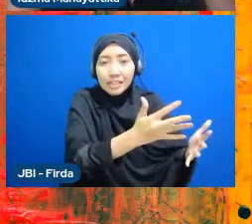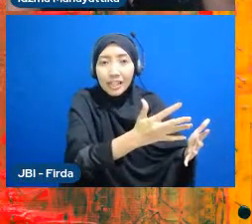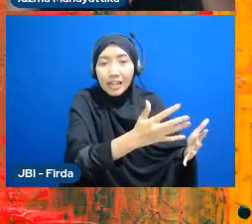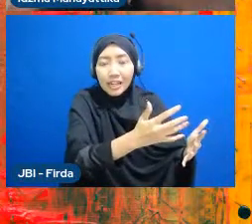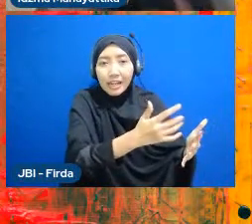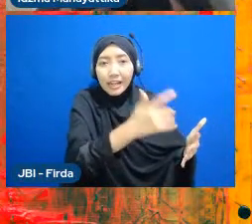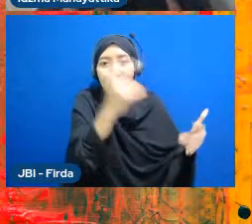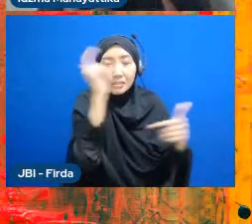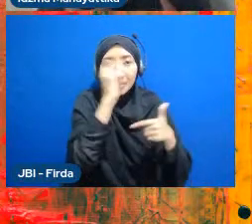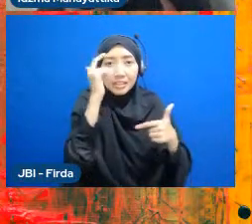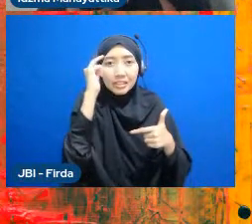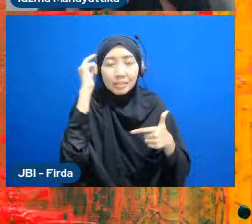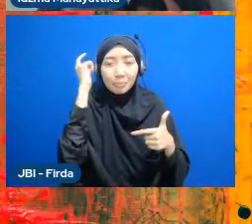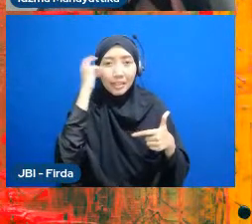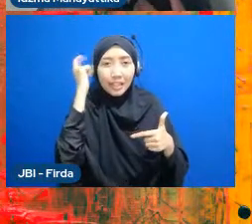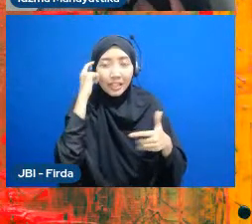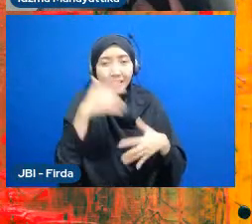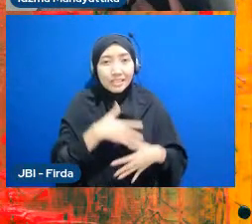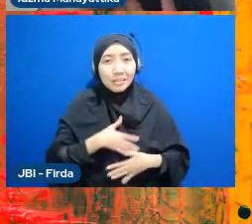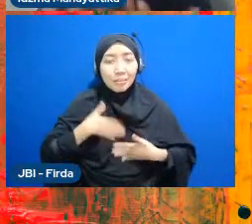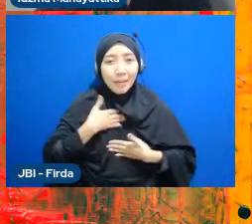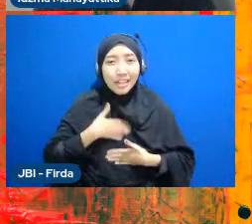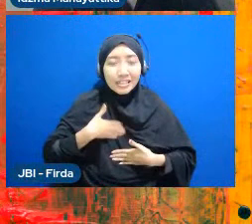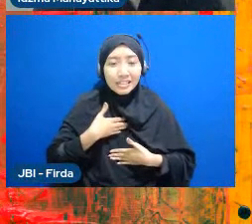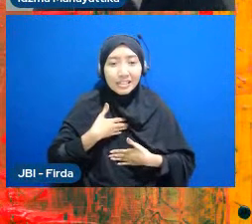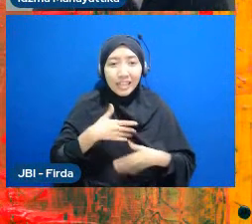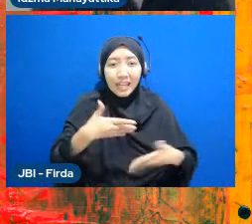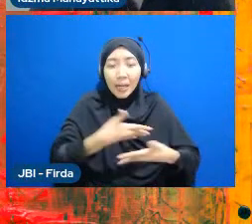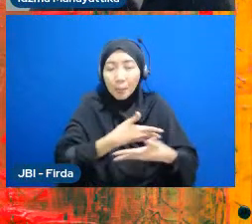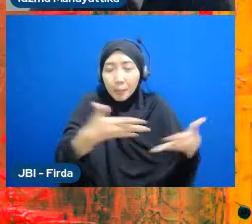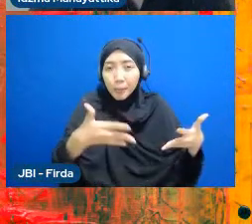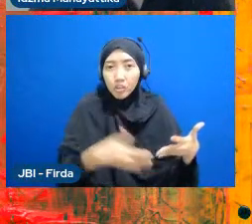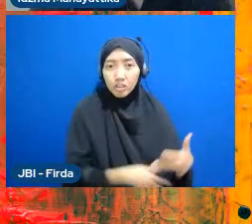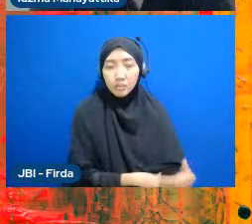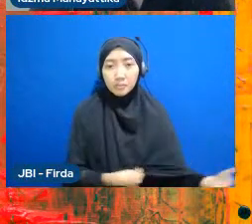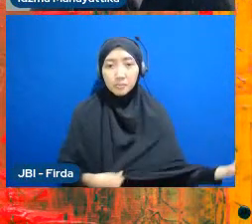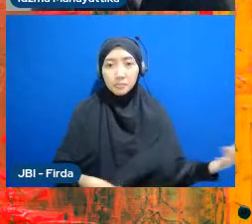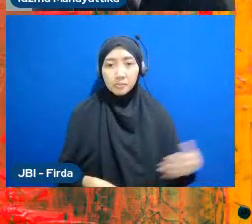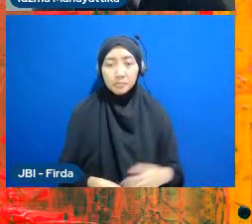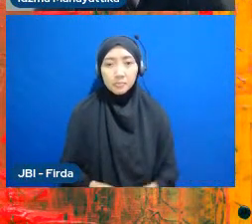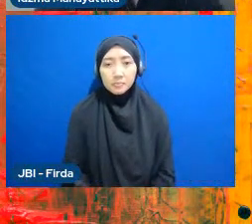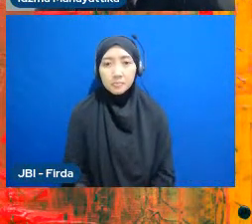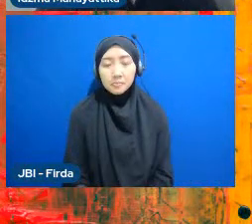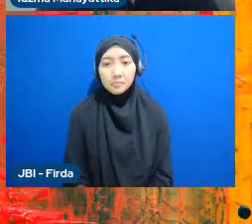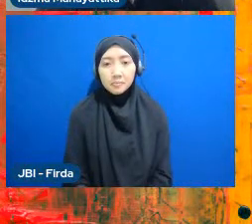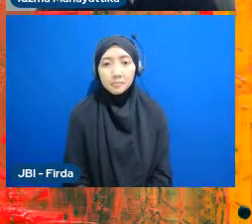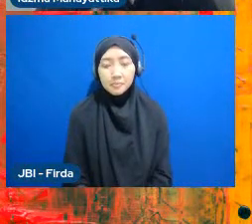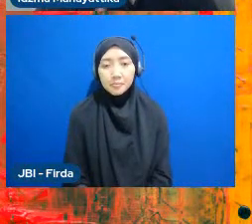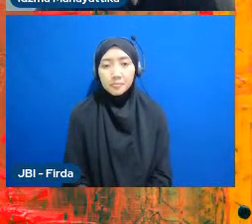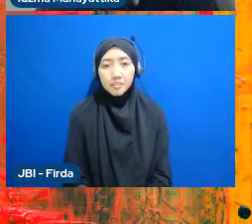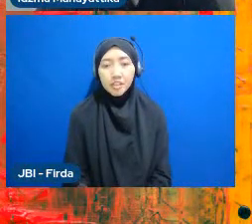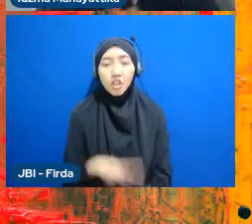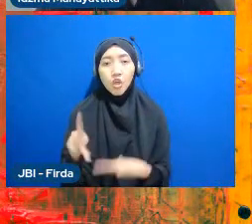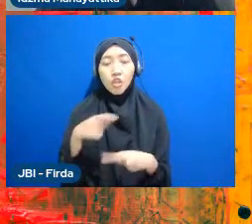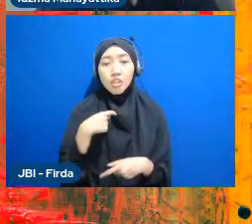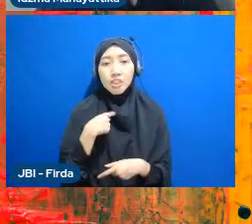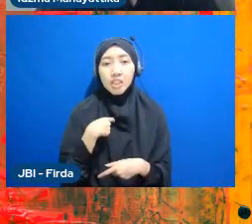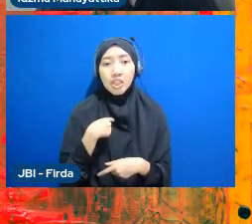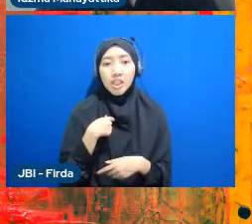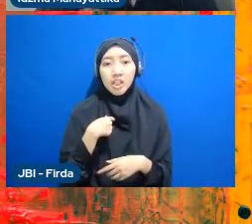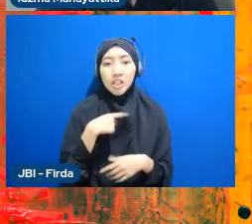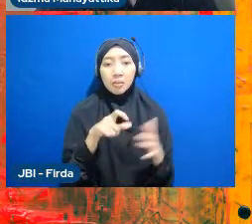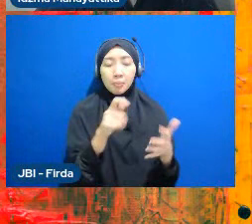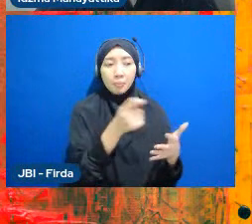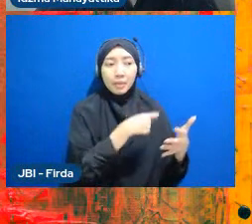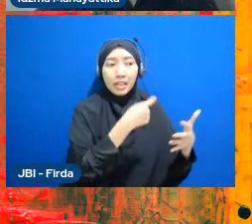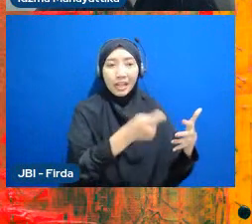mengekspresikan pikiran dan perasaan dia dalam bentuk apapun. Gitu. Jadi kalau saya tadi tiga yang menggambar,